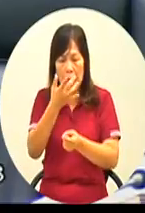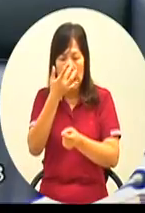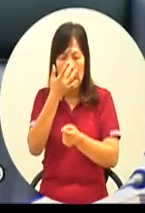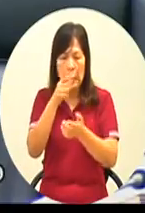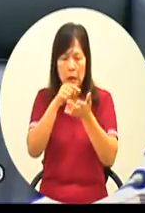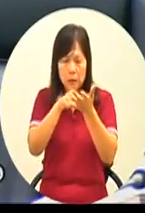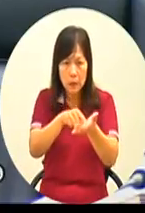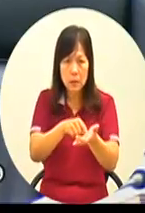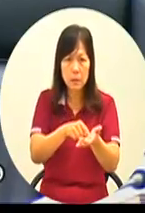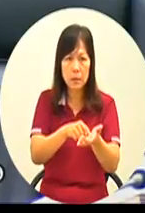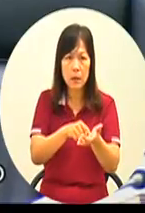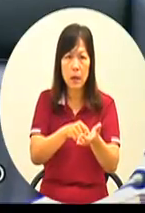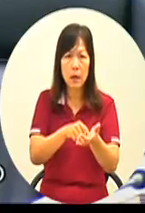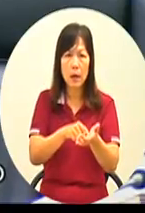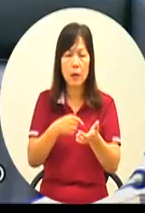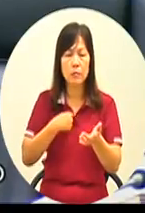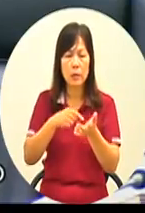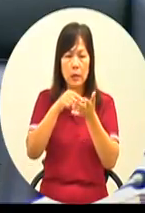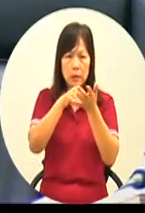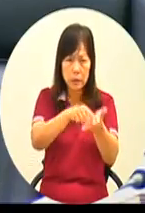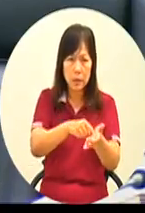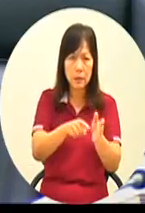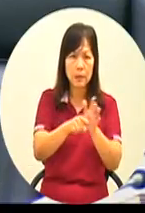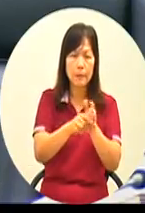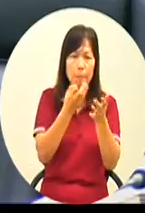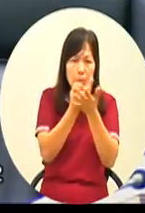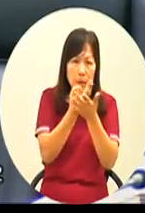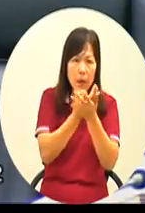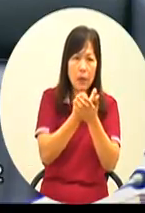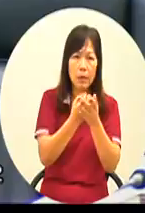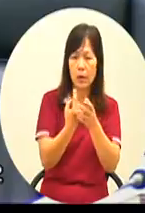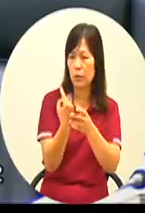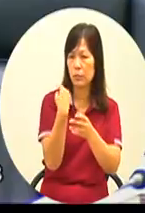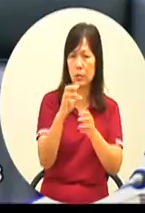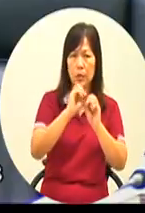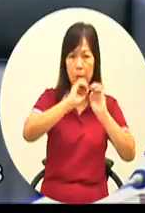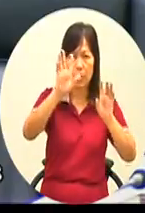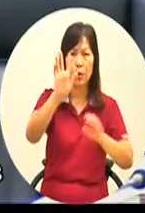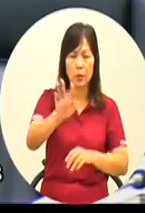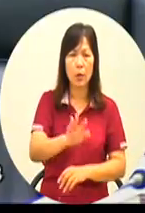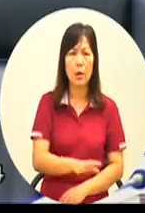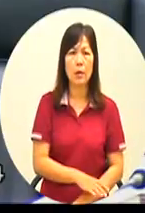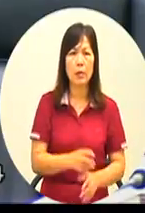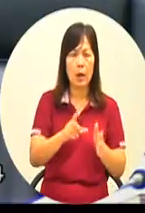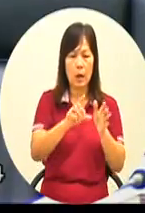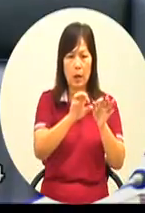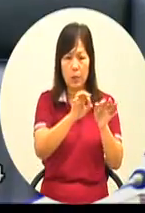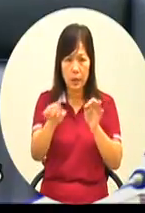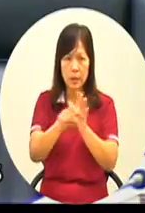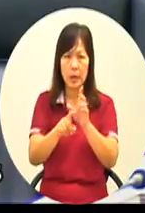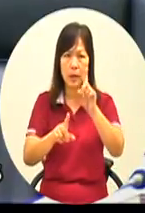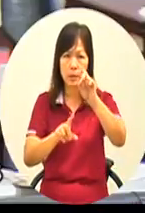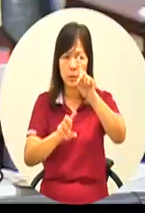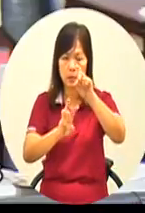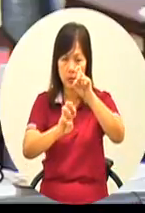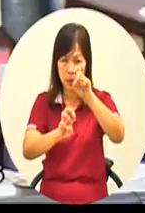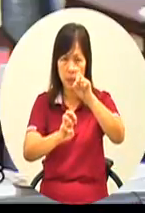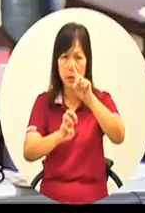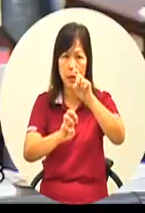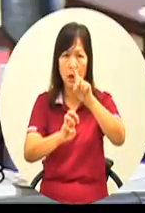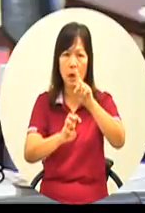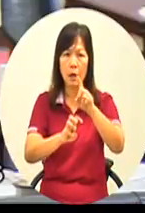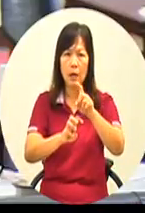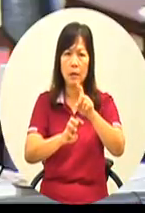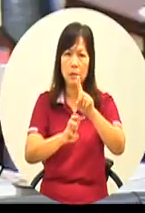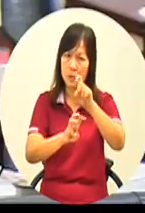所以把这个申请自用住宅的优惠税率呢，昨天政策有宣布要延到11月30号哈，延